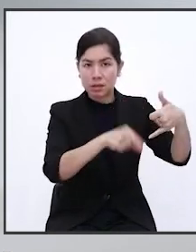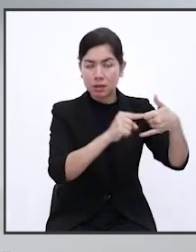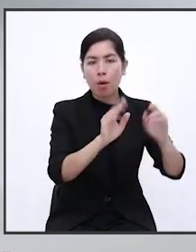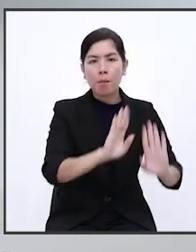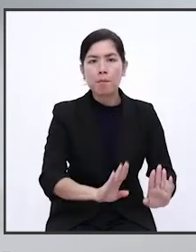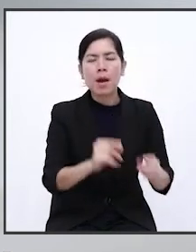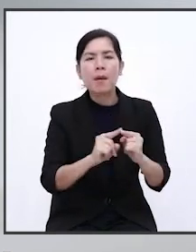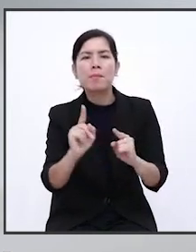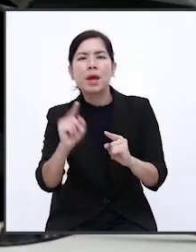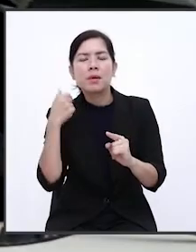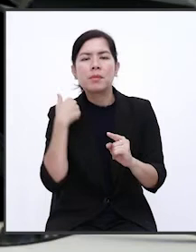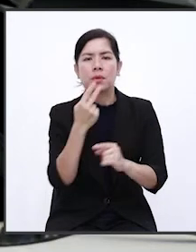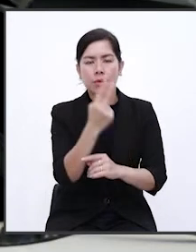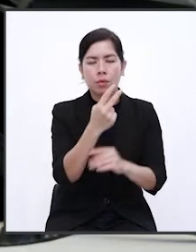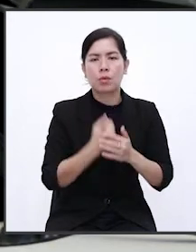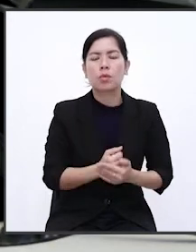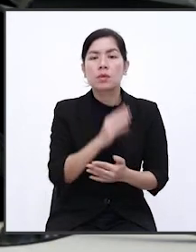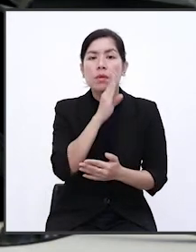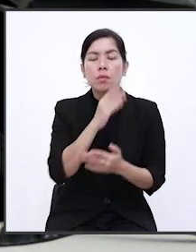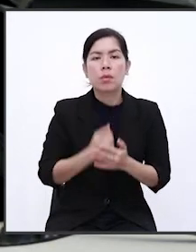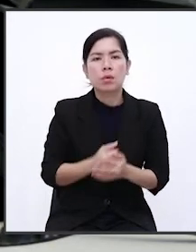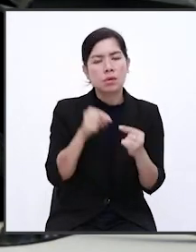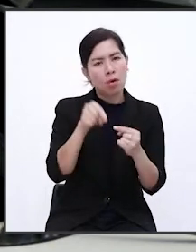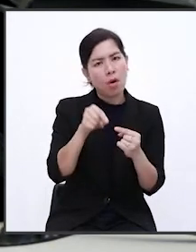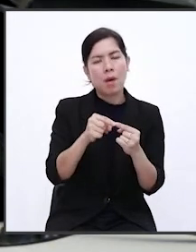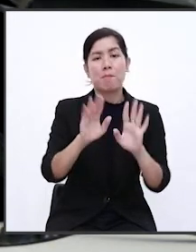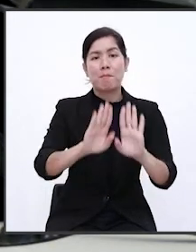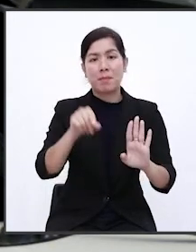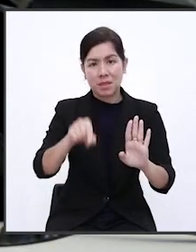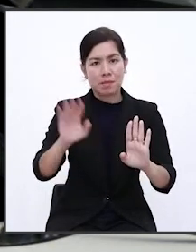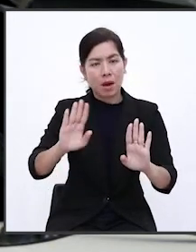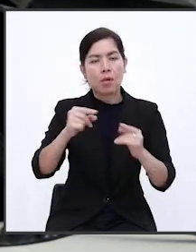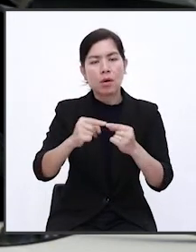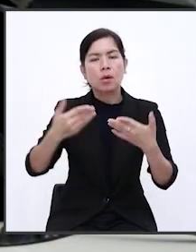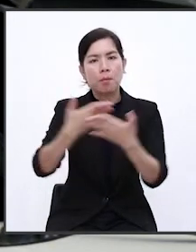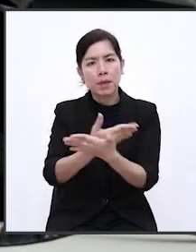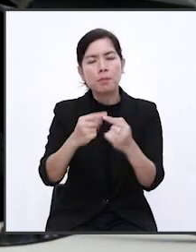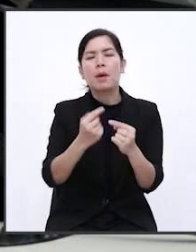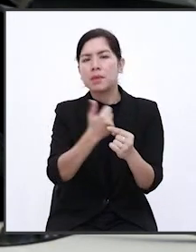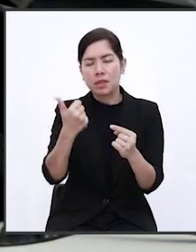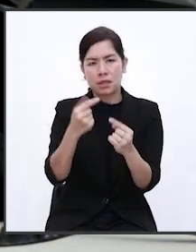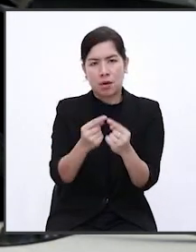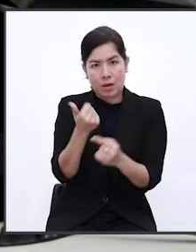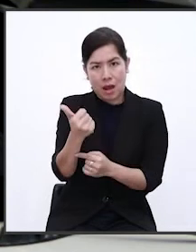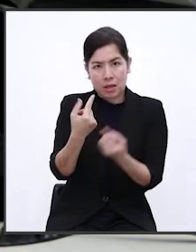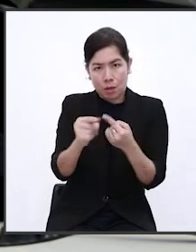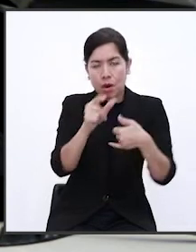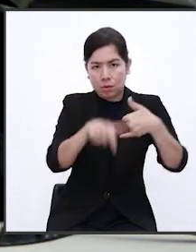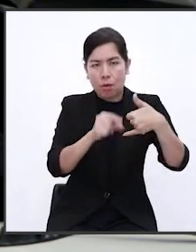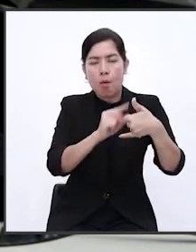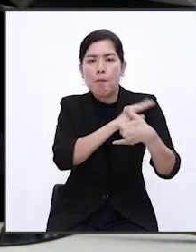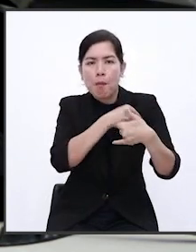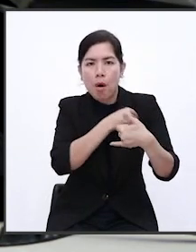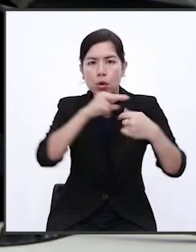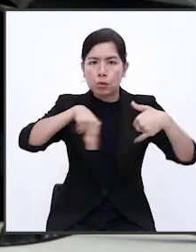ช้ซิลิโคนแบบสวยงามนี้ในกรณีที่ไม่จำเป็นต้องใช้แบบนี้นะคะอาจจะใช้กายอุปกรณ์เสริมชนิดอื่นก็ได้ซึ่งแพทย์จะเป็นผู้ประเมินอีกทีนึงค่ะ